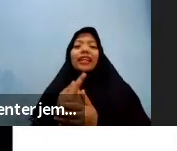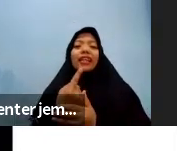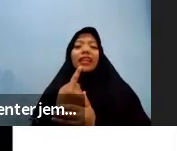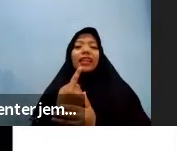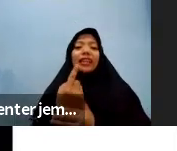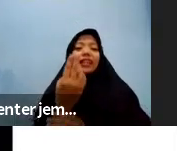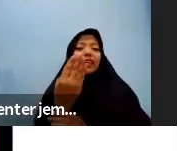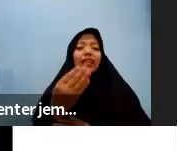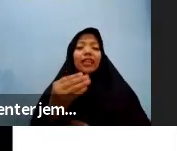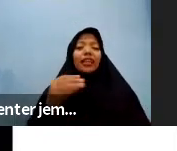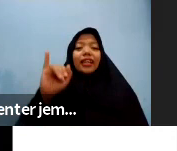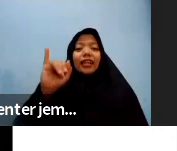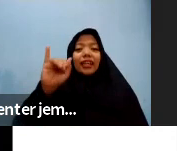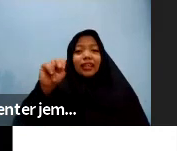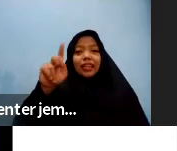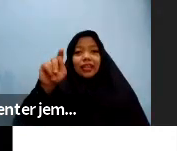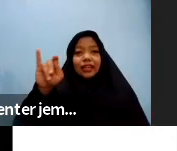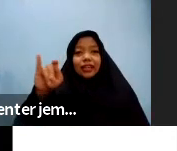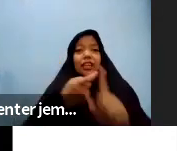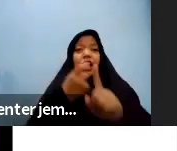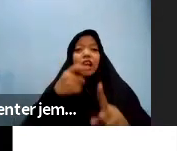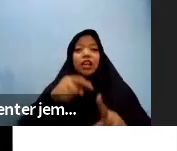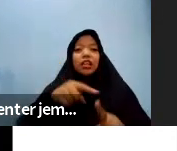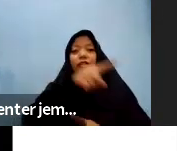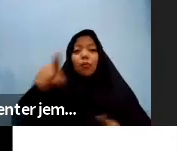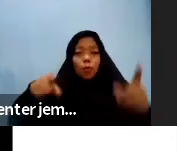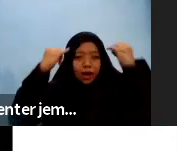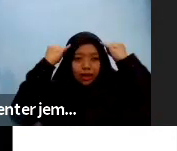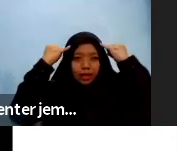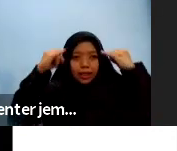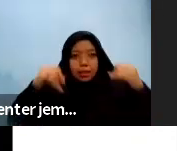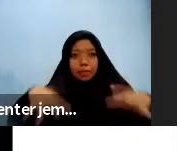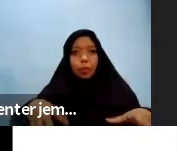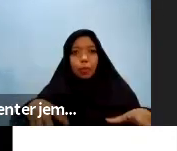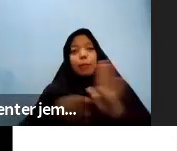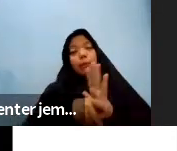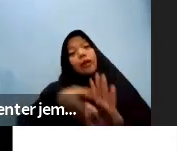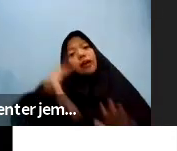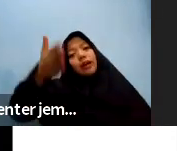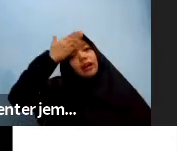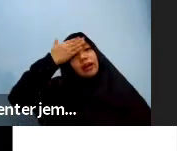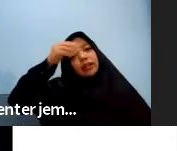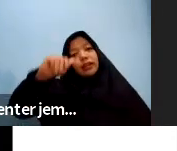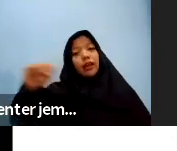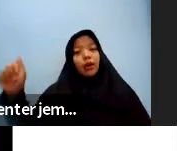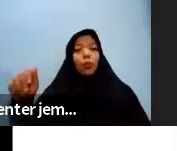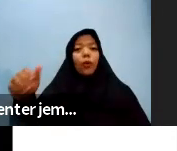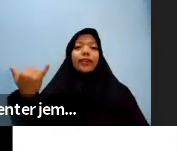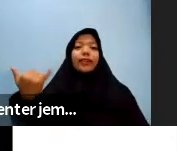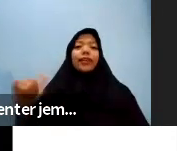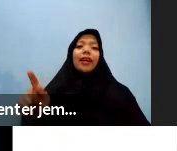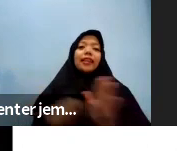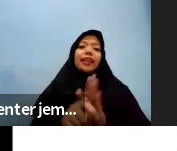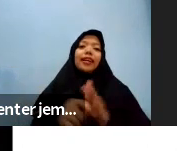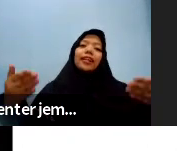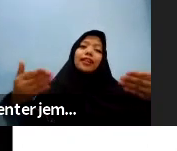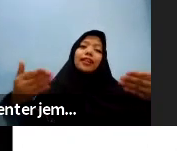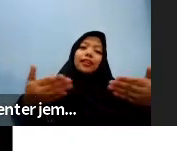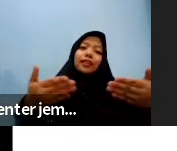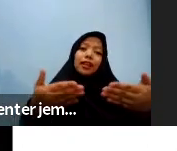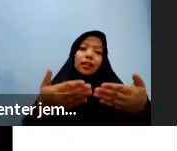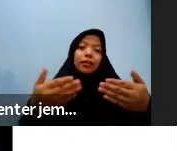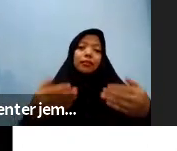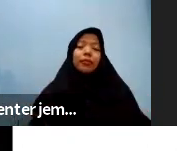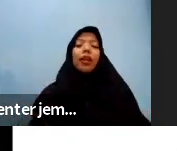informasi dari ilmu pengetahuan yang populer yang sering dijumpai dalam kehidupan kita sehari-hari jadi membahas tentang